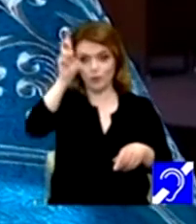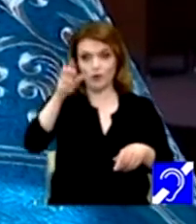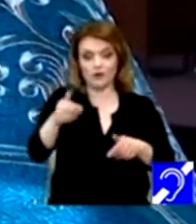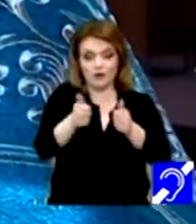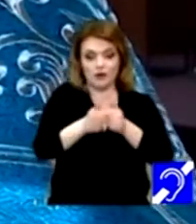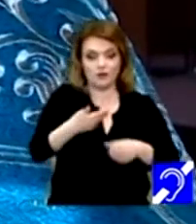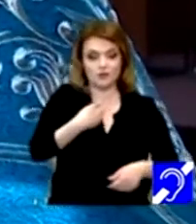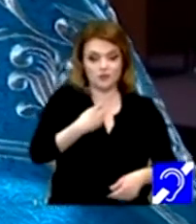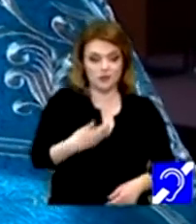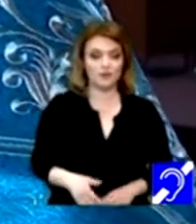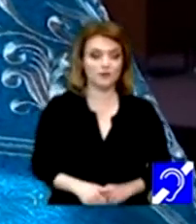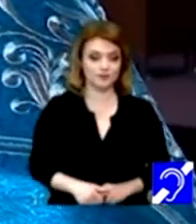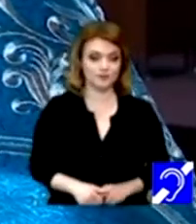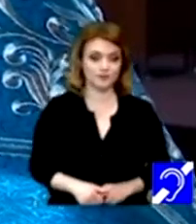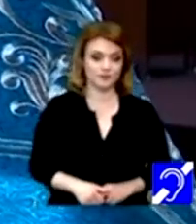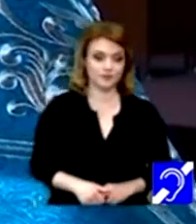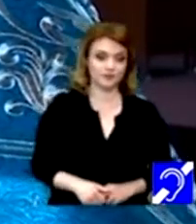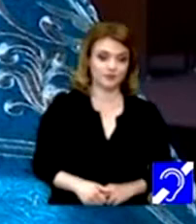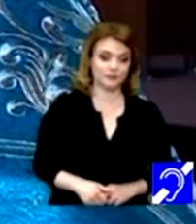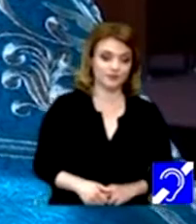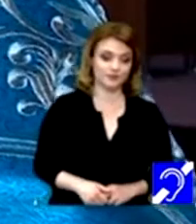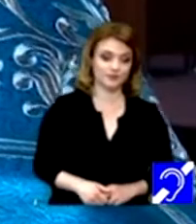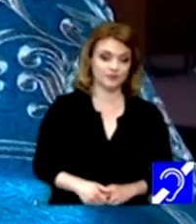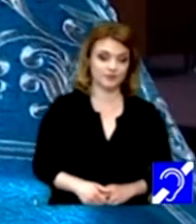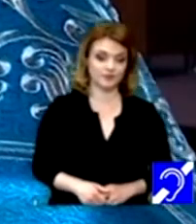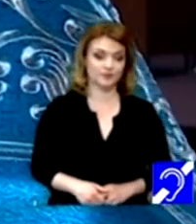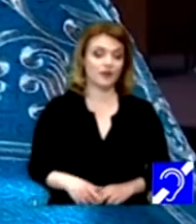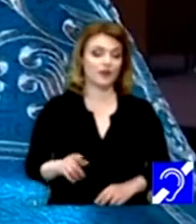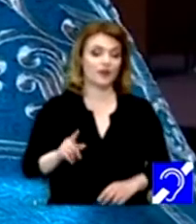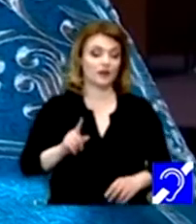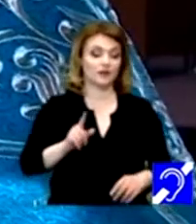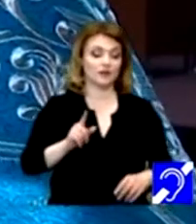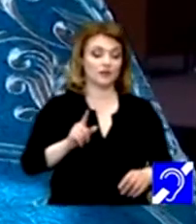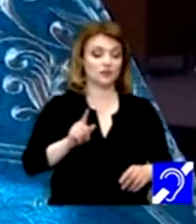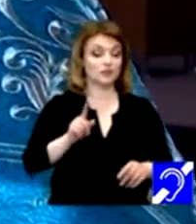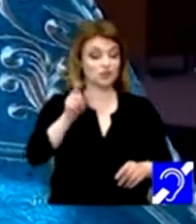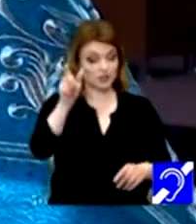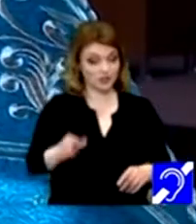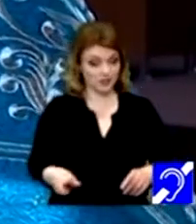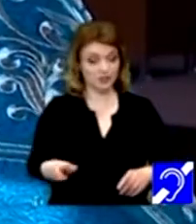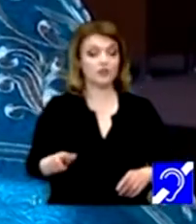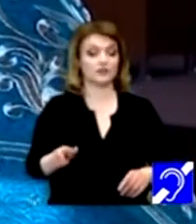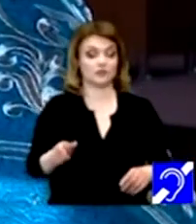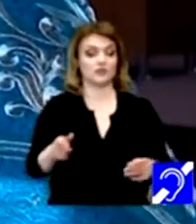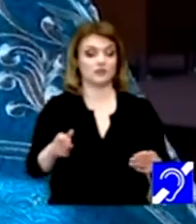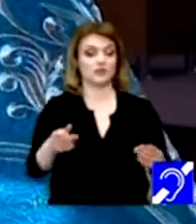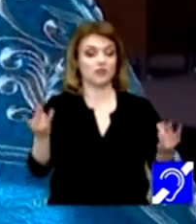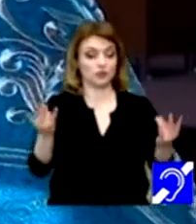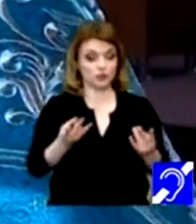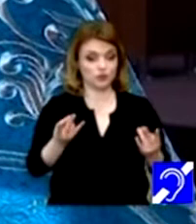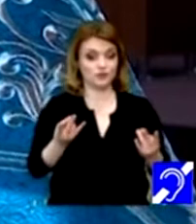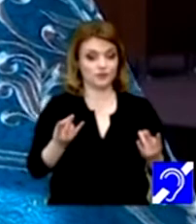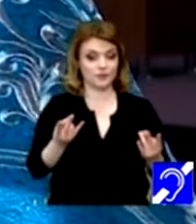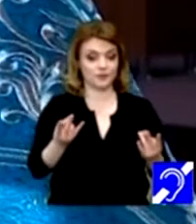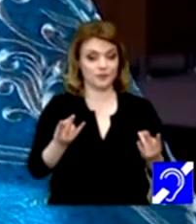persoană a Sfintei Trimi, pe Fiul Său, pentru ca omul, cunoscându-L și urmându-I,